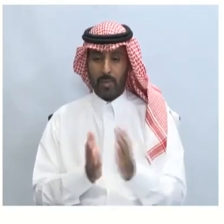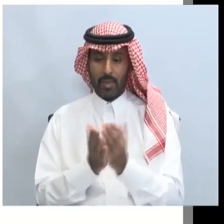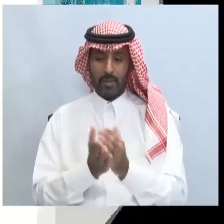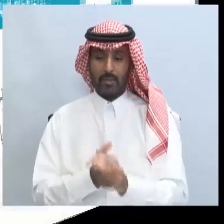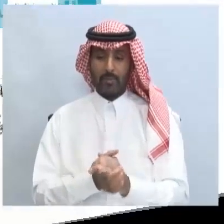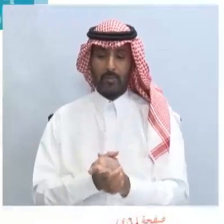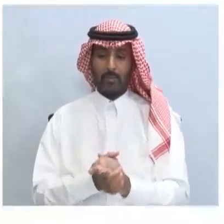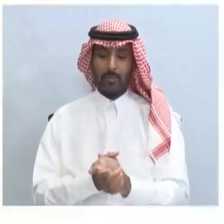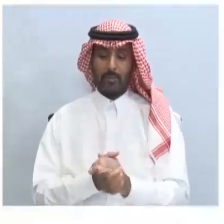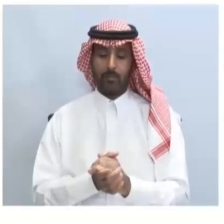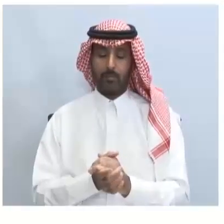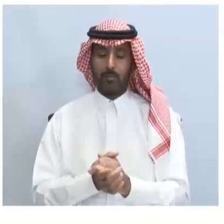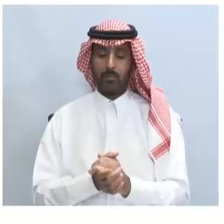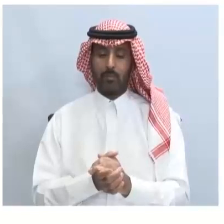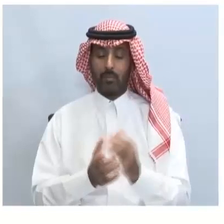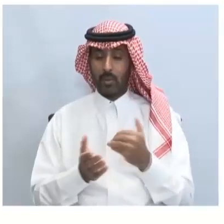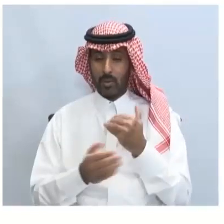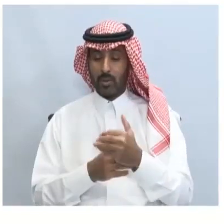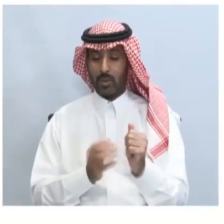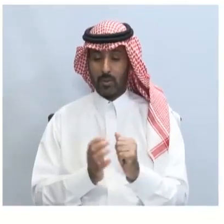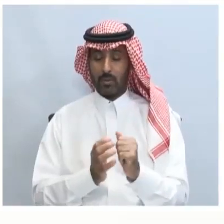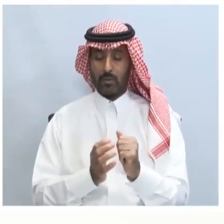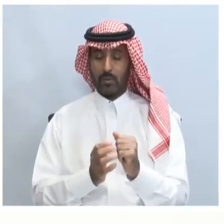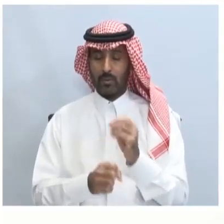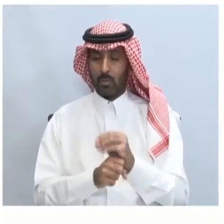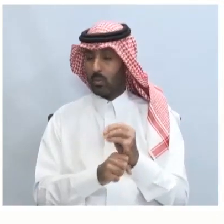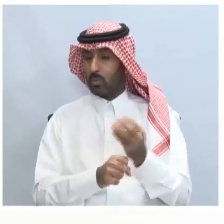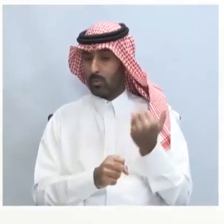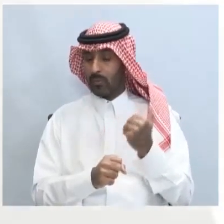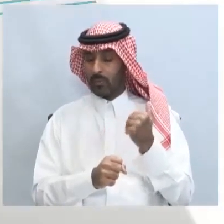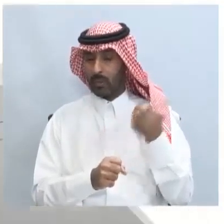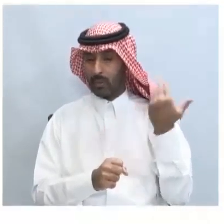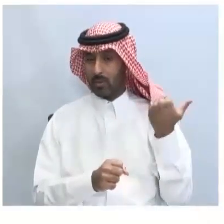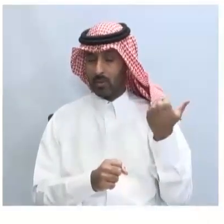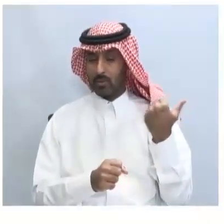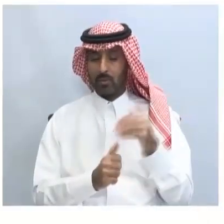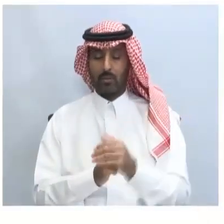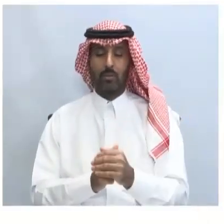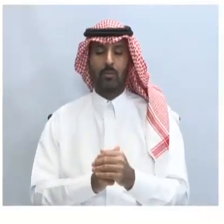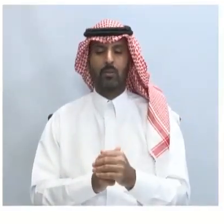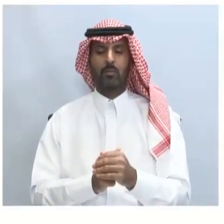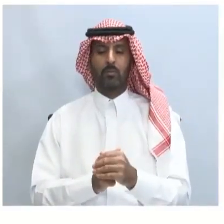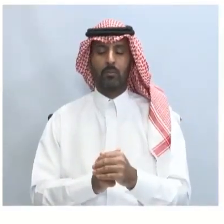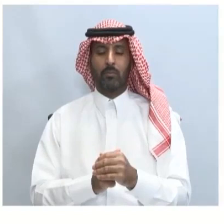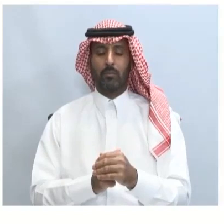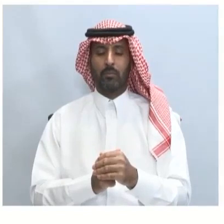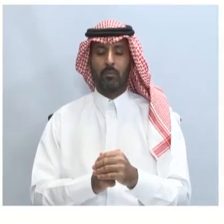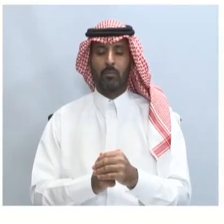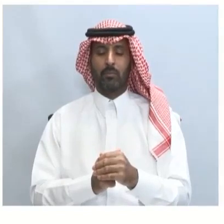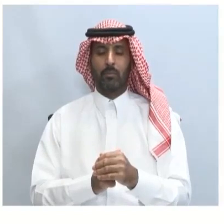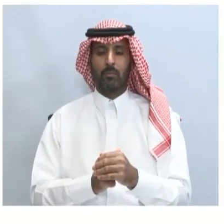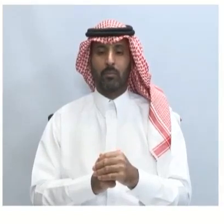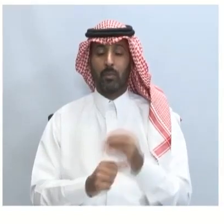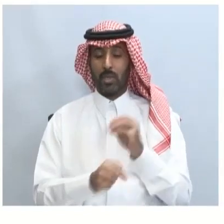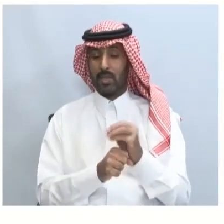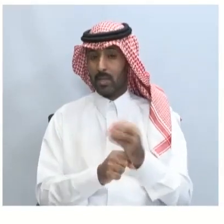ذلك الدرس فتعالوا نتذكر بعض الفقرات التي تعلمناها في ذلك الدرس قمنا